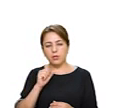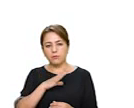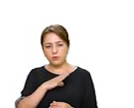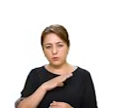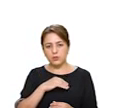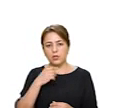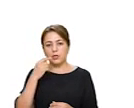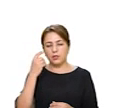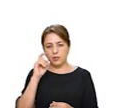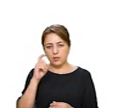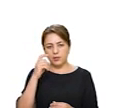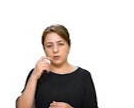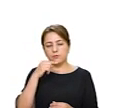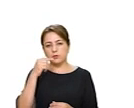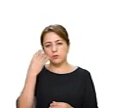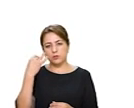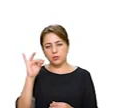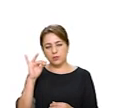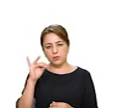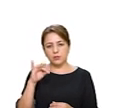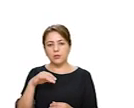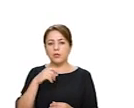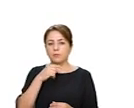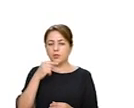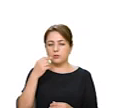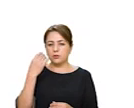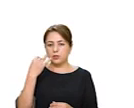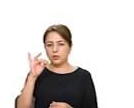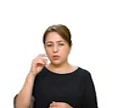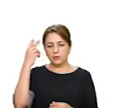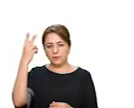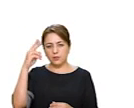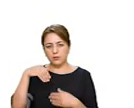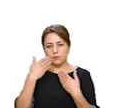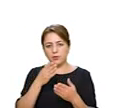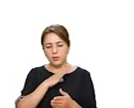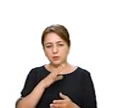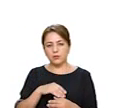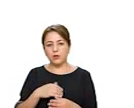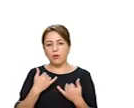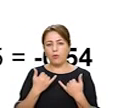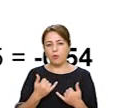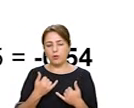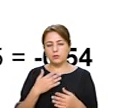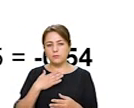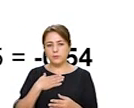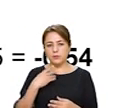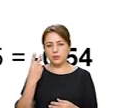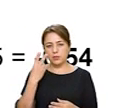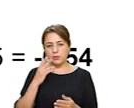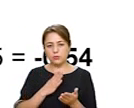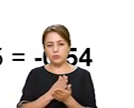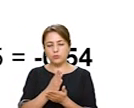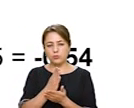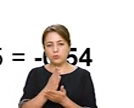minus y x plus y'imiz x kvadrat minus y kvadratni berar edi. Keling, biz ikkinchi usulda